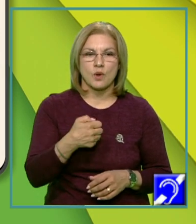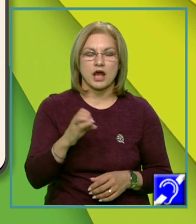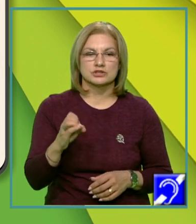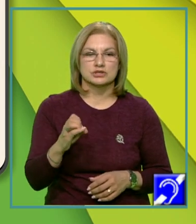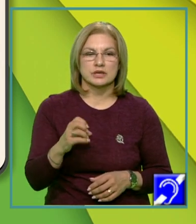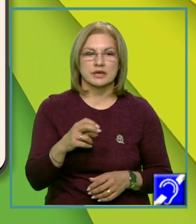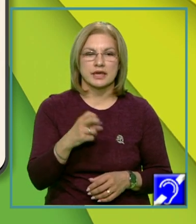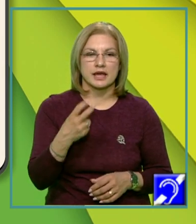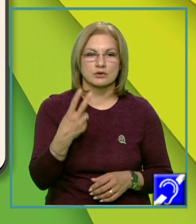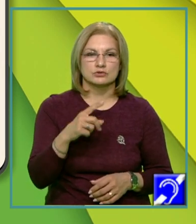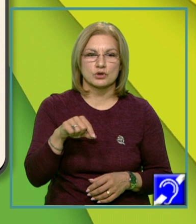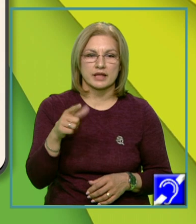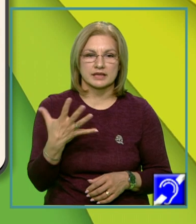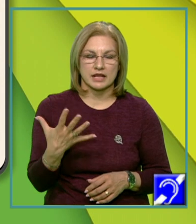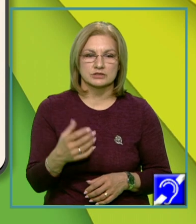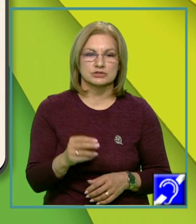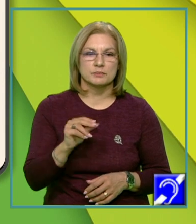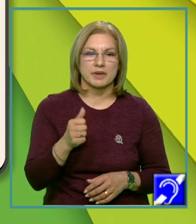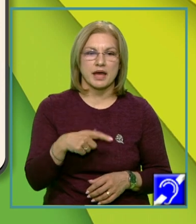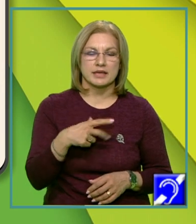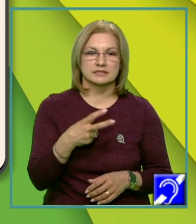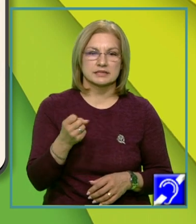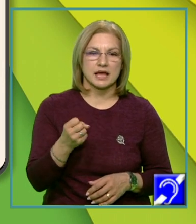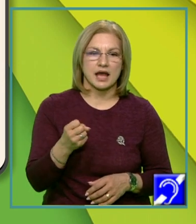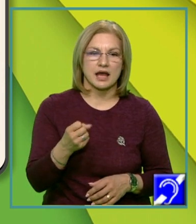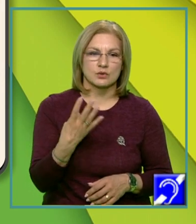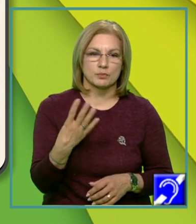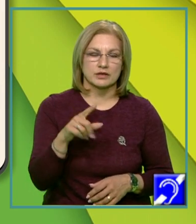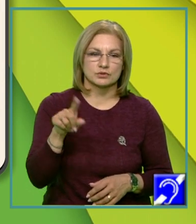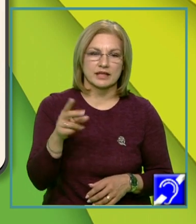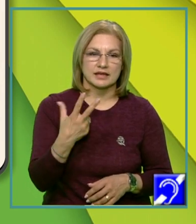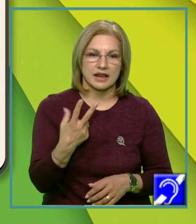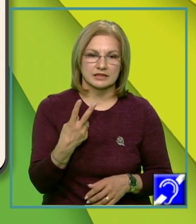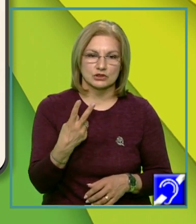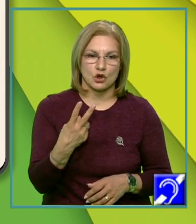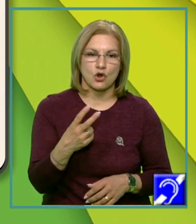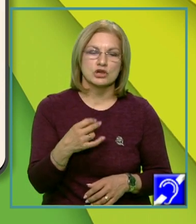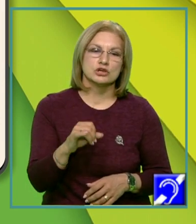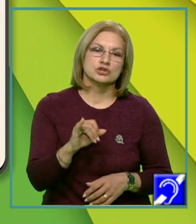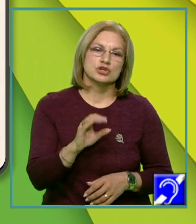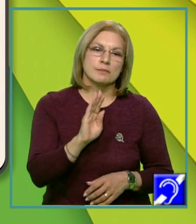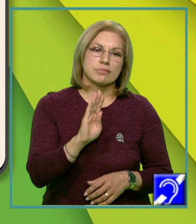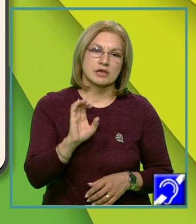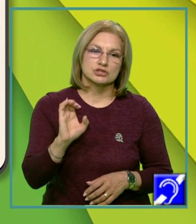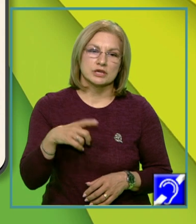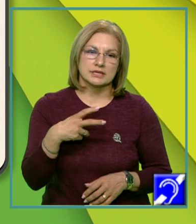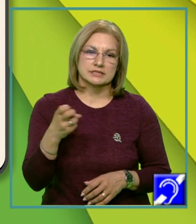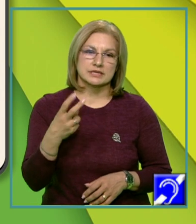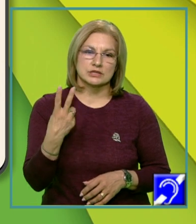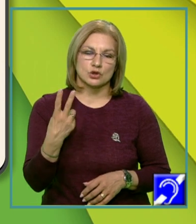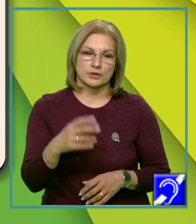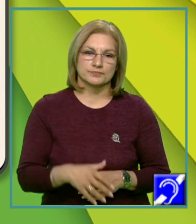2 radical din 5 cm pe a egal cu 4 radical din 2 cm și BC egal cu 2 cm